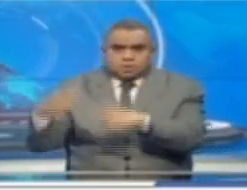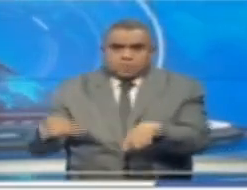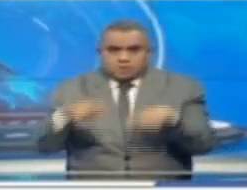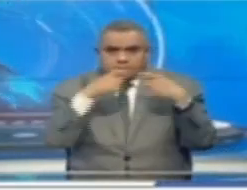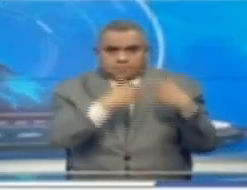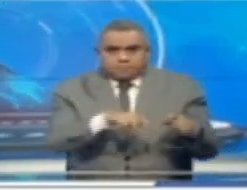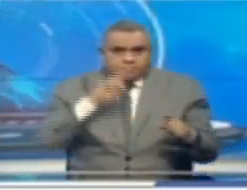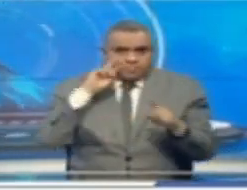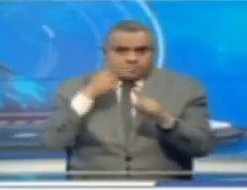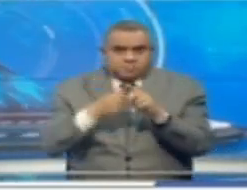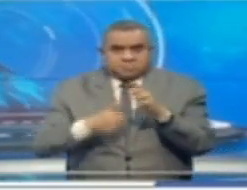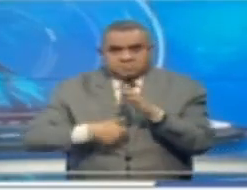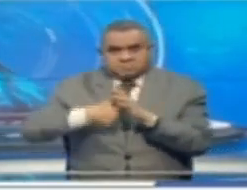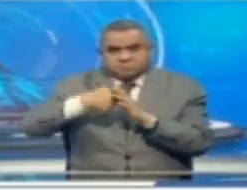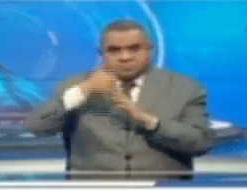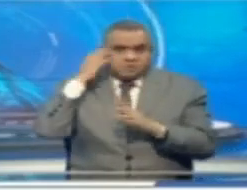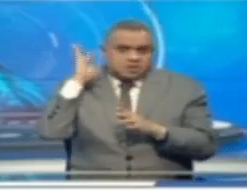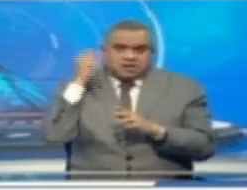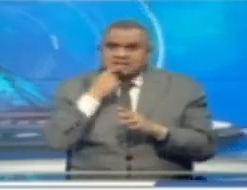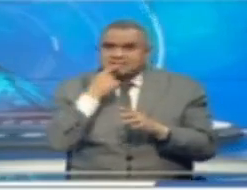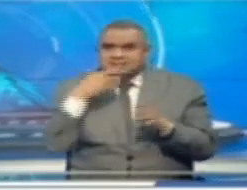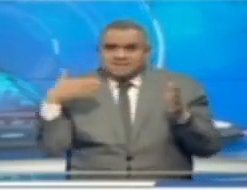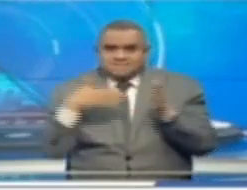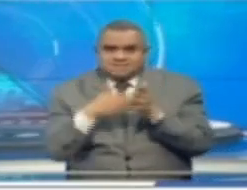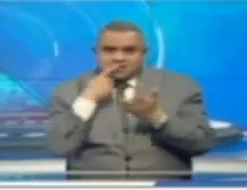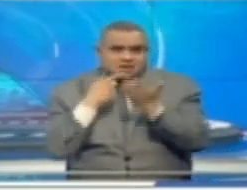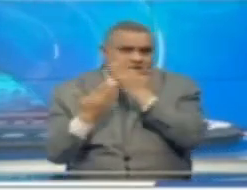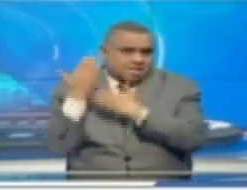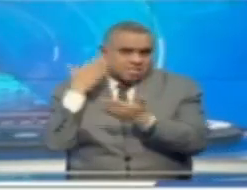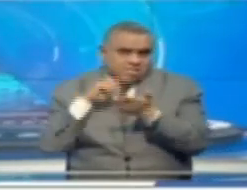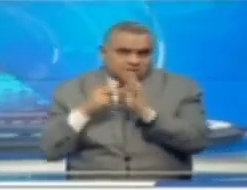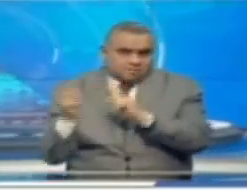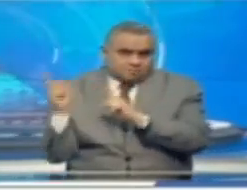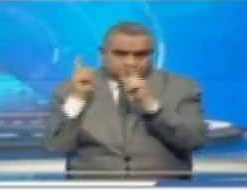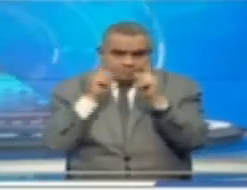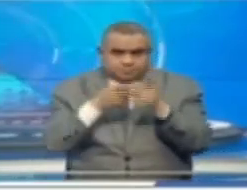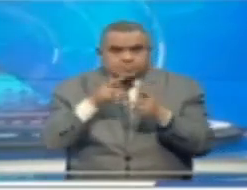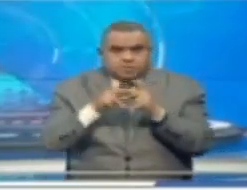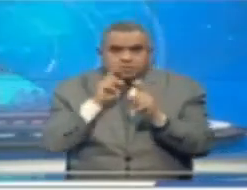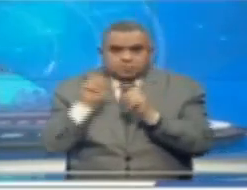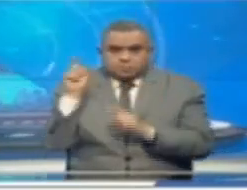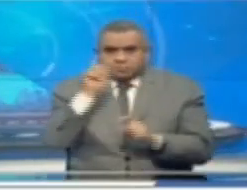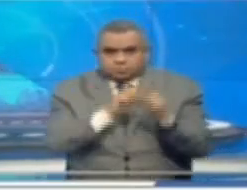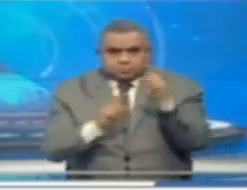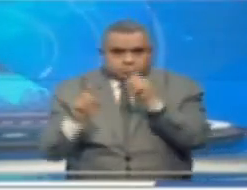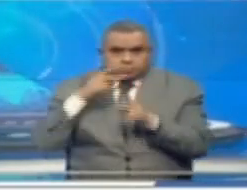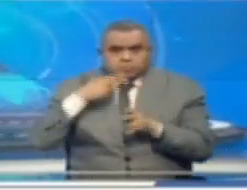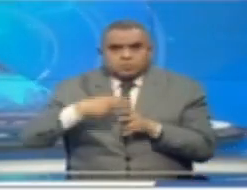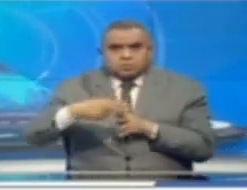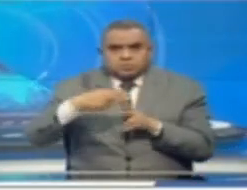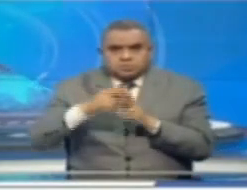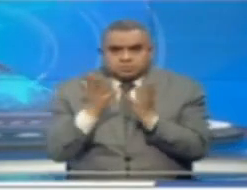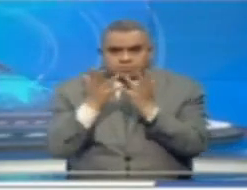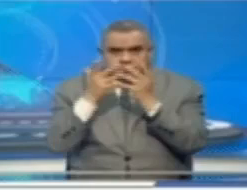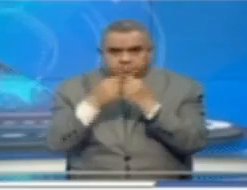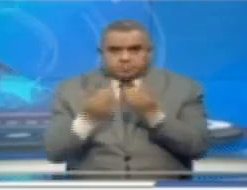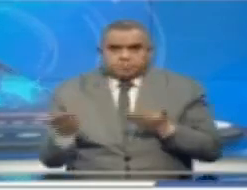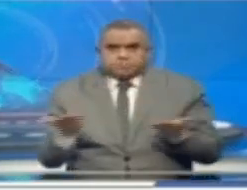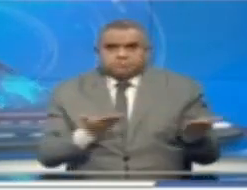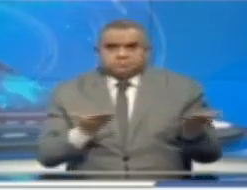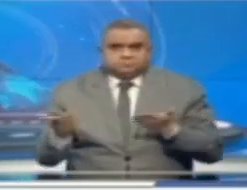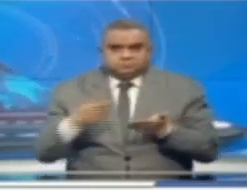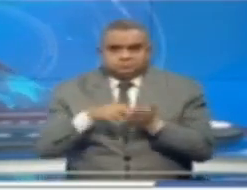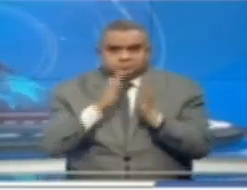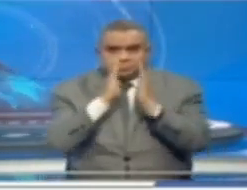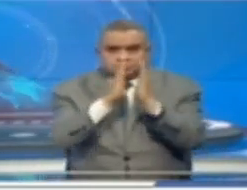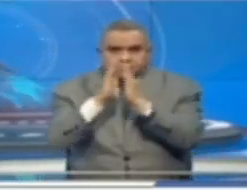الثنائية التي شهدت طفرة نوعية خلال الأعوام الأخيرة، فضلا عن مواصلة المشاورات والتنسيق المتبادل